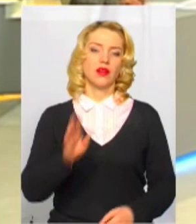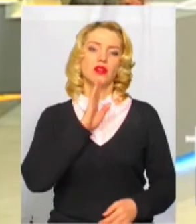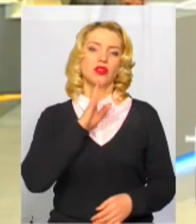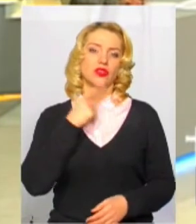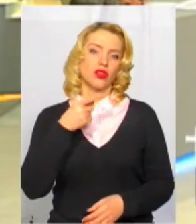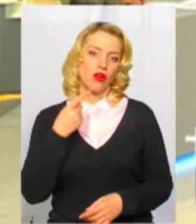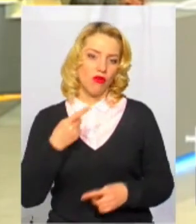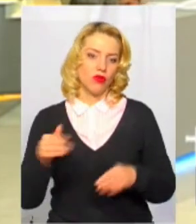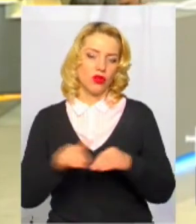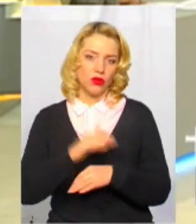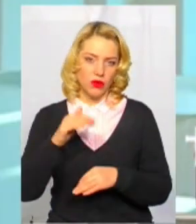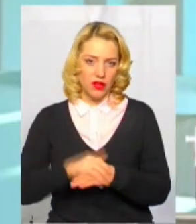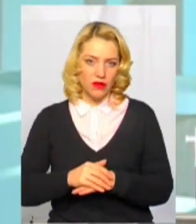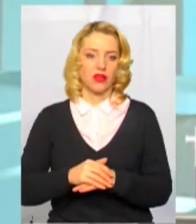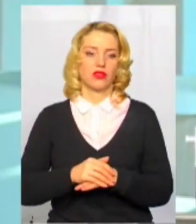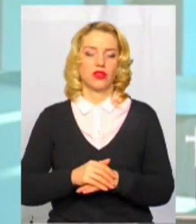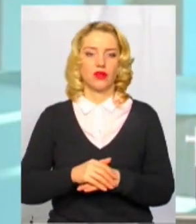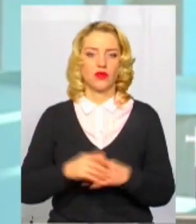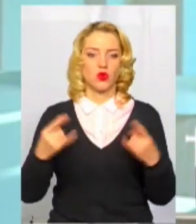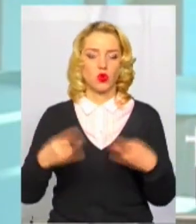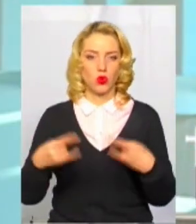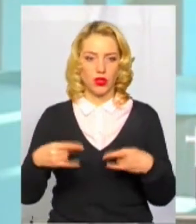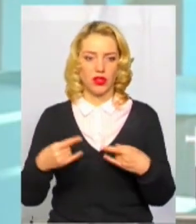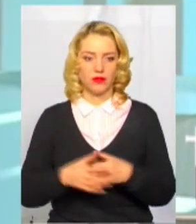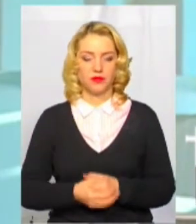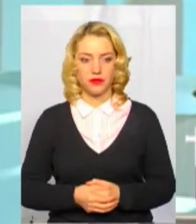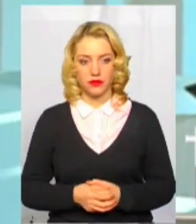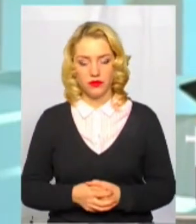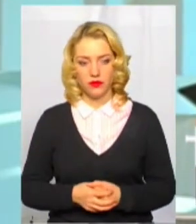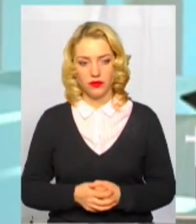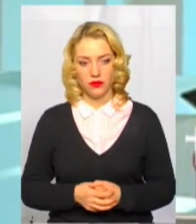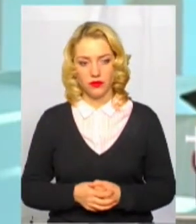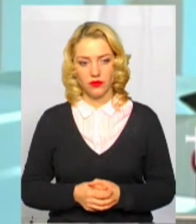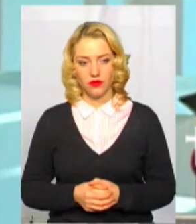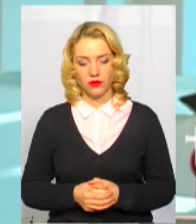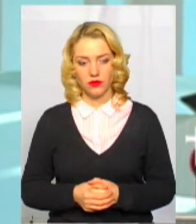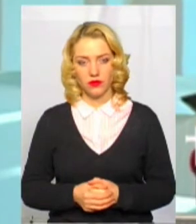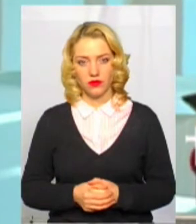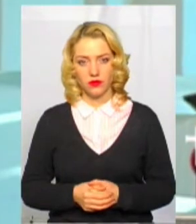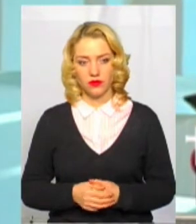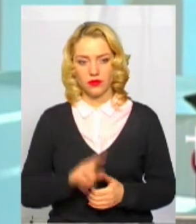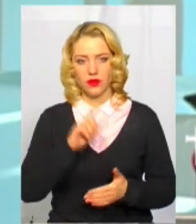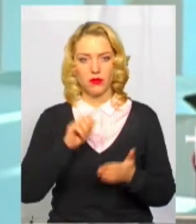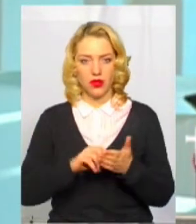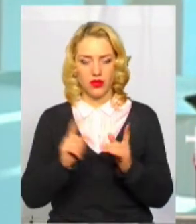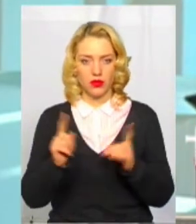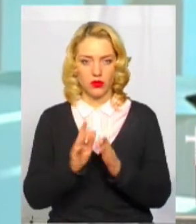Добрий вечір, студія. Добрий вечір. Добрий вечір. Добрий. Будь ласка, коротко ставте своє питання.